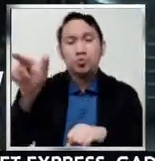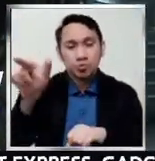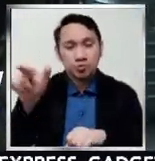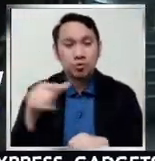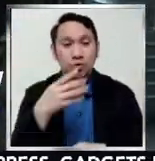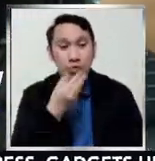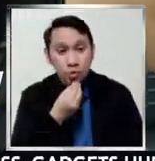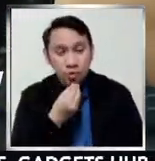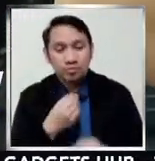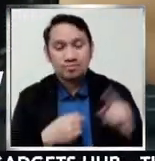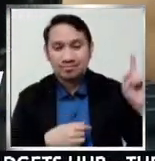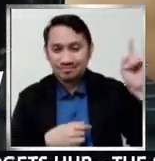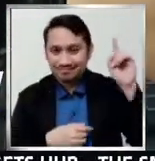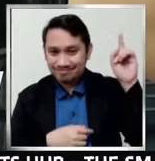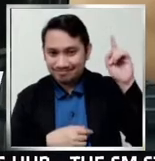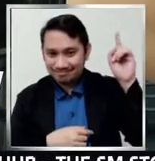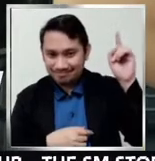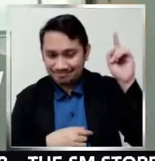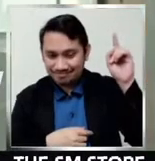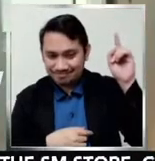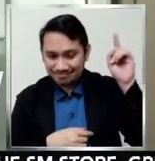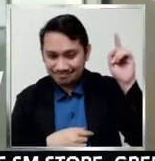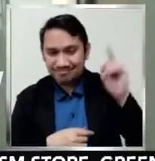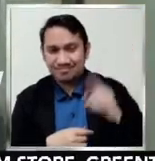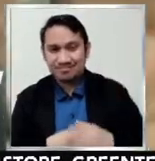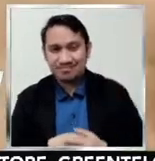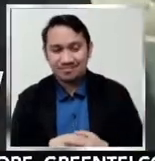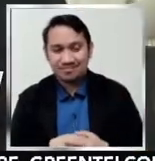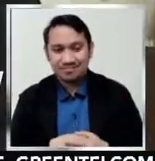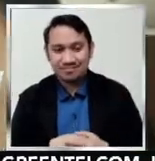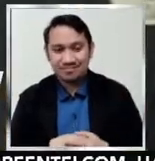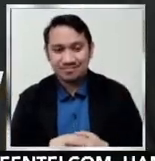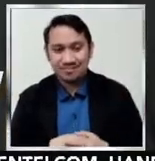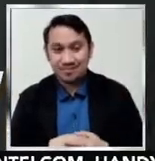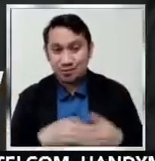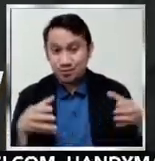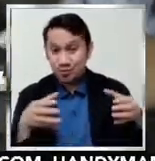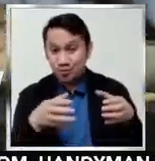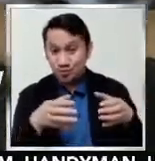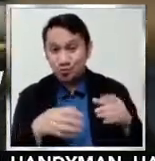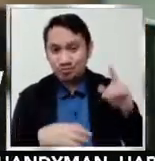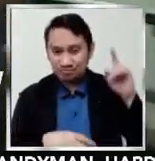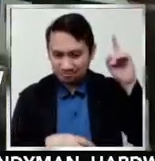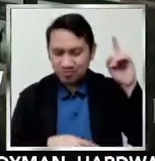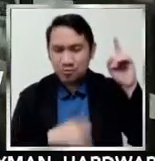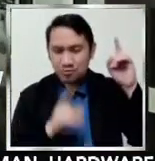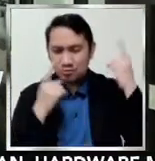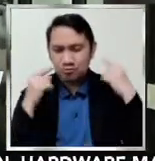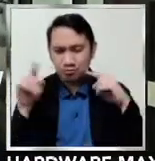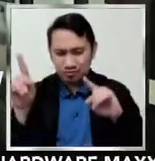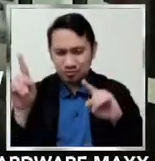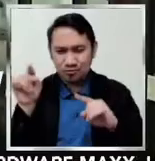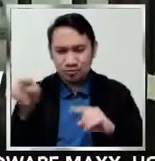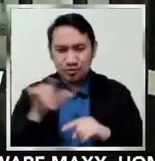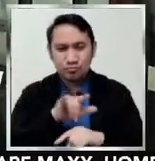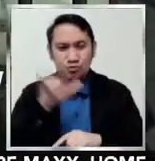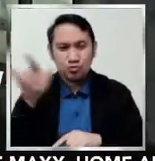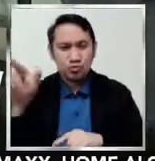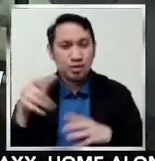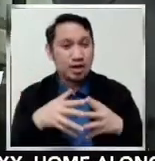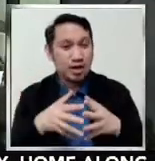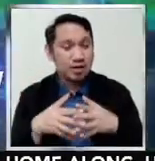Felix, Jamie Robinson, Isabel Ortega, at Commander Robinson, Gabby Eigenman. Kasama nila ilan pang crew at